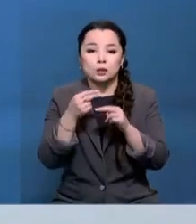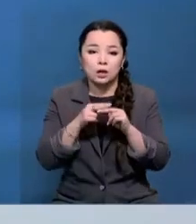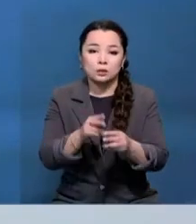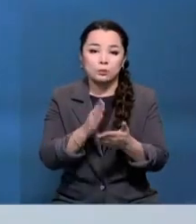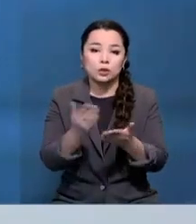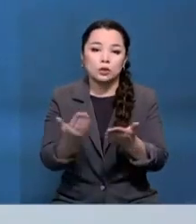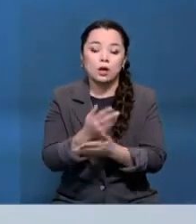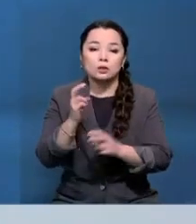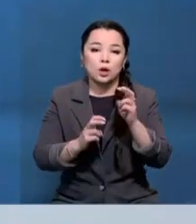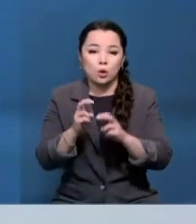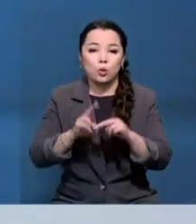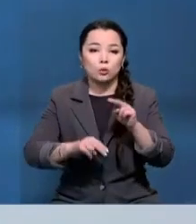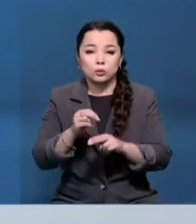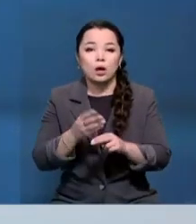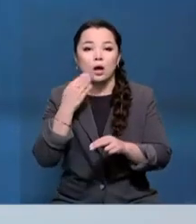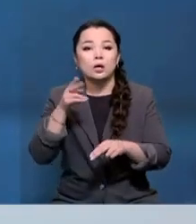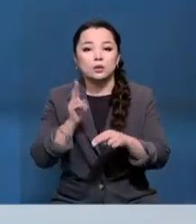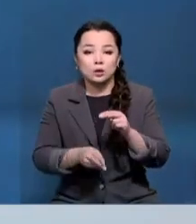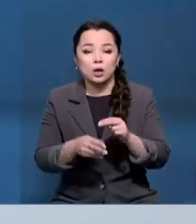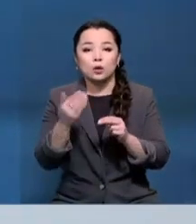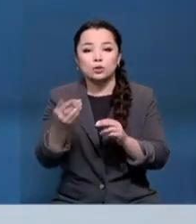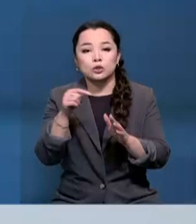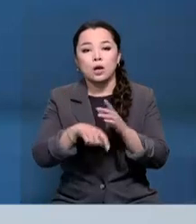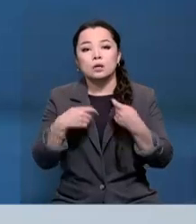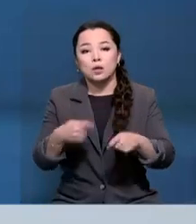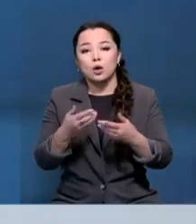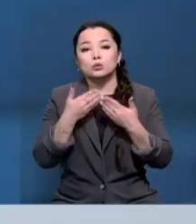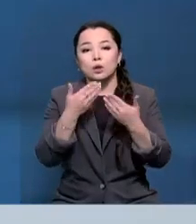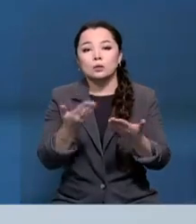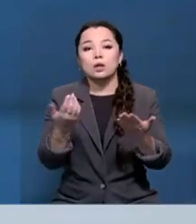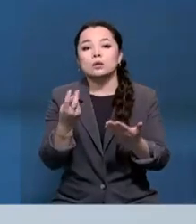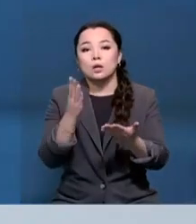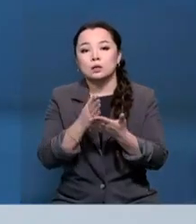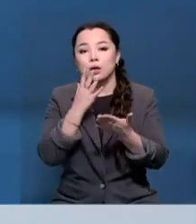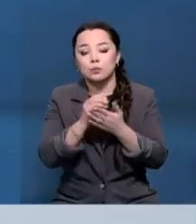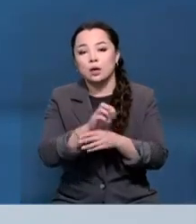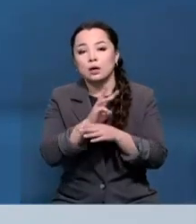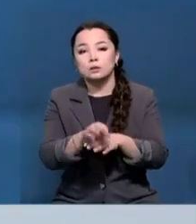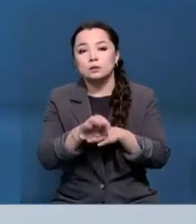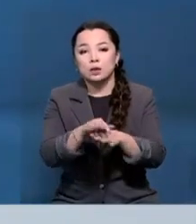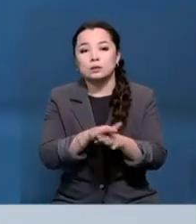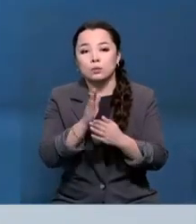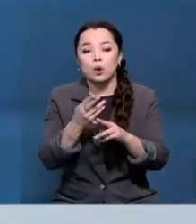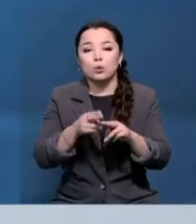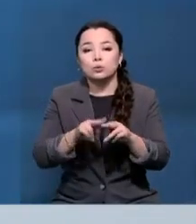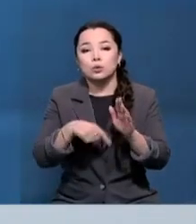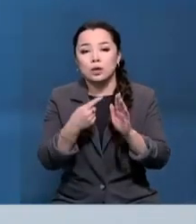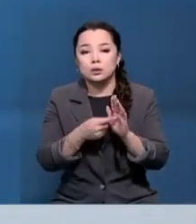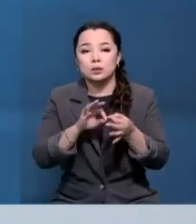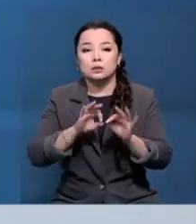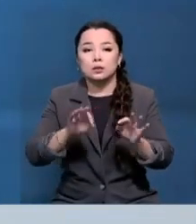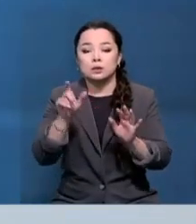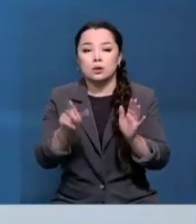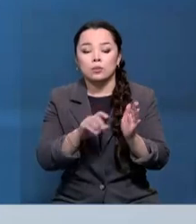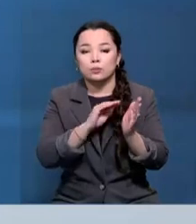қаржыландырған. Жаңа зауыт құрылысы қашан аяқталады және ол ішкі нарықтағы сұранысты қаншалықты қамтамасыз ете алады? Бұл сұрақтарға Мерей Байет